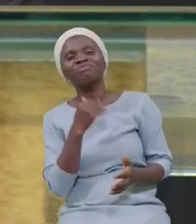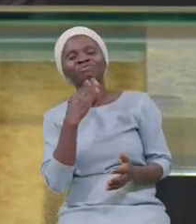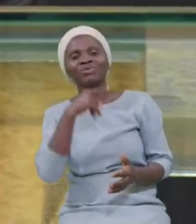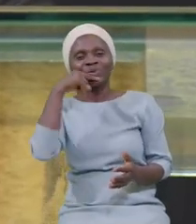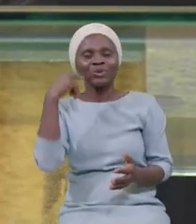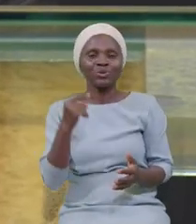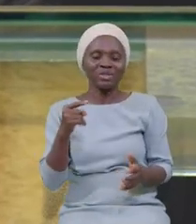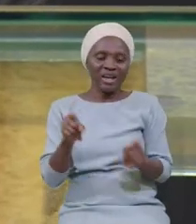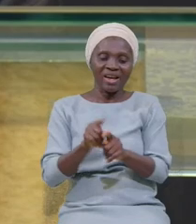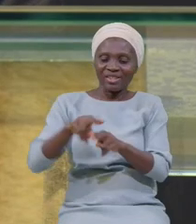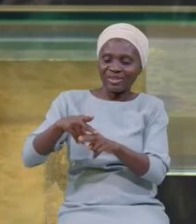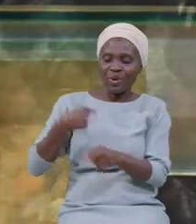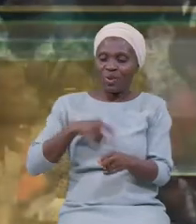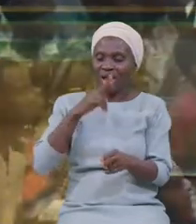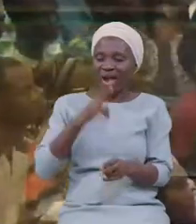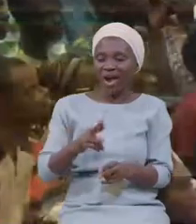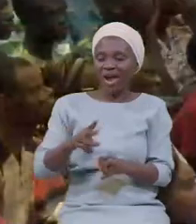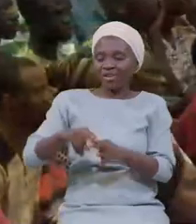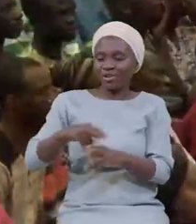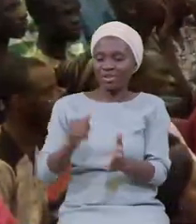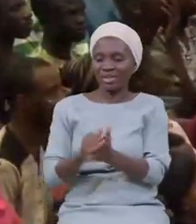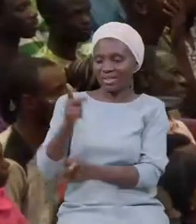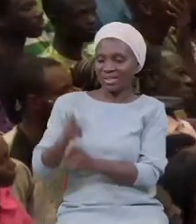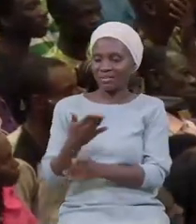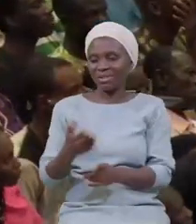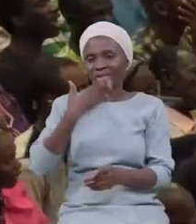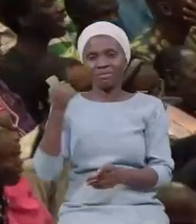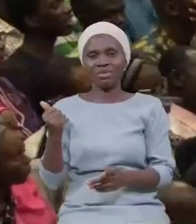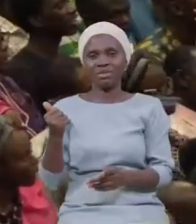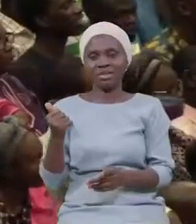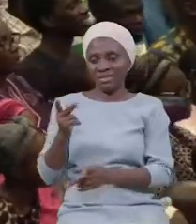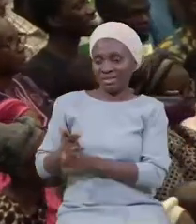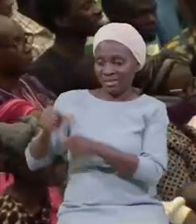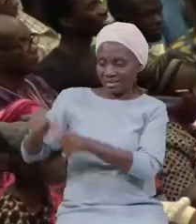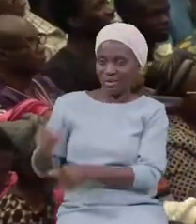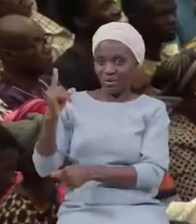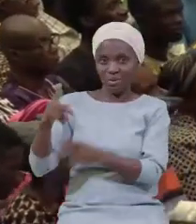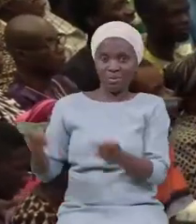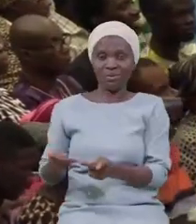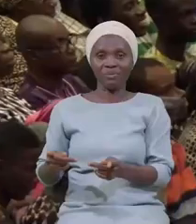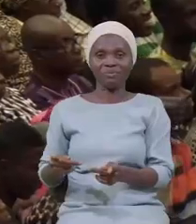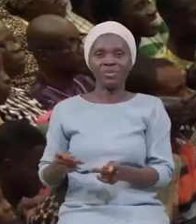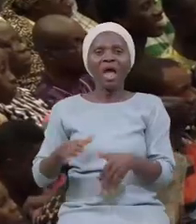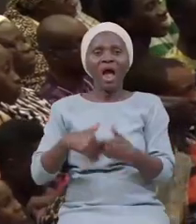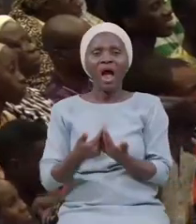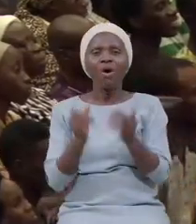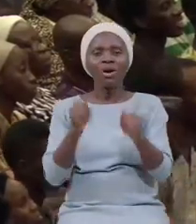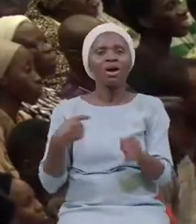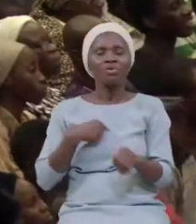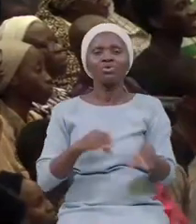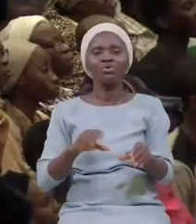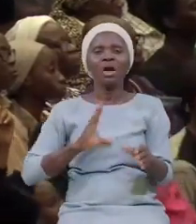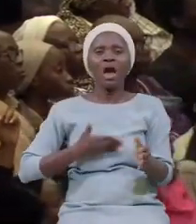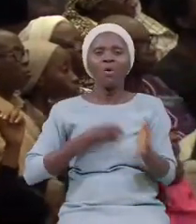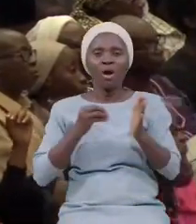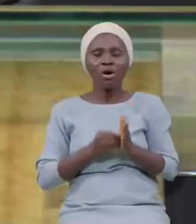sommes préservés comme le sel. Mais comment est-ce que nous jouons notre rôle? Nous allons jouer notre rôle. Et